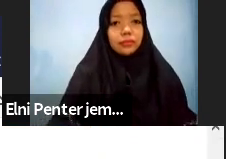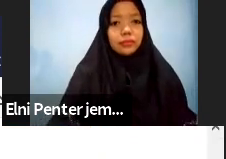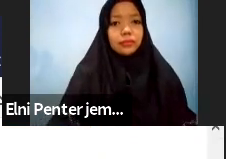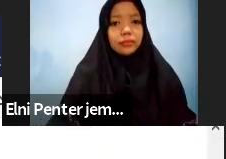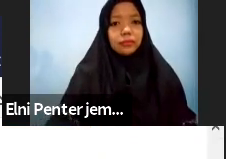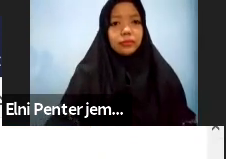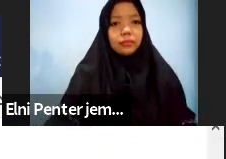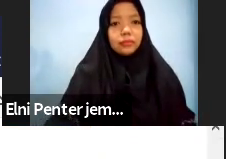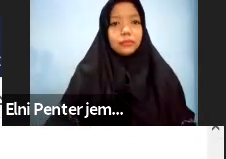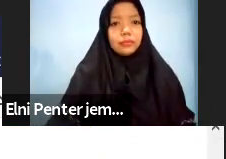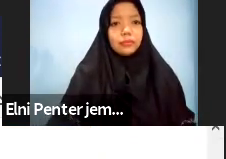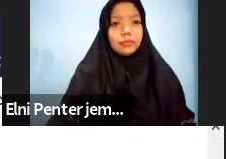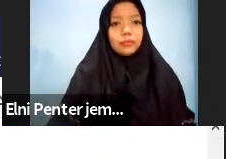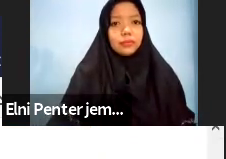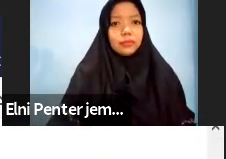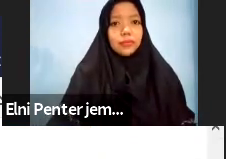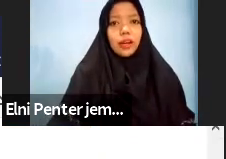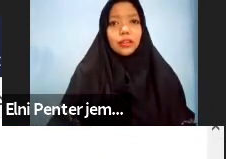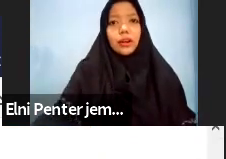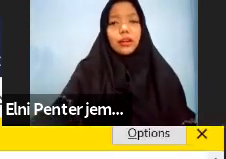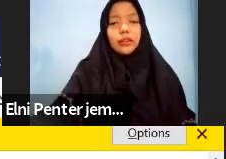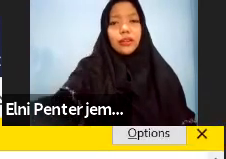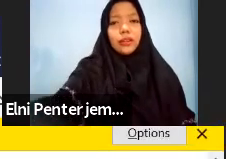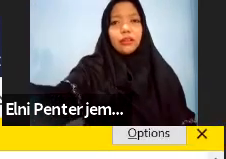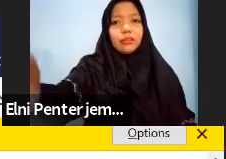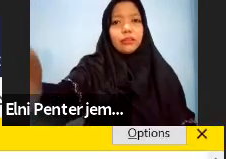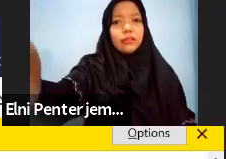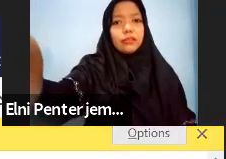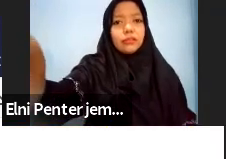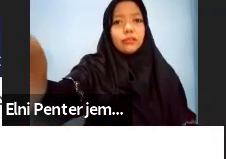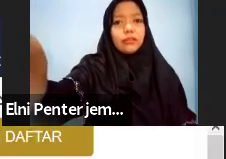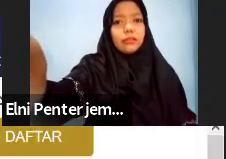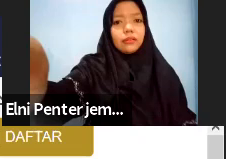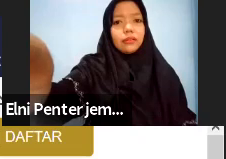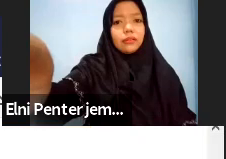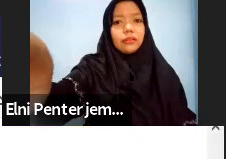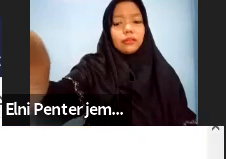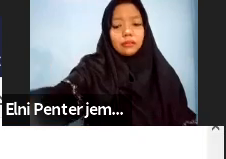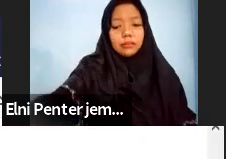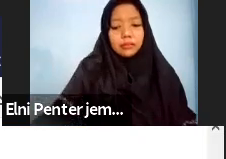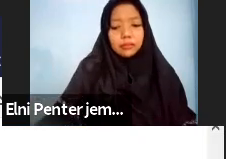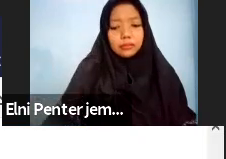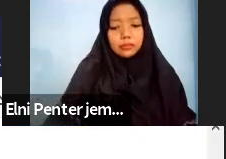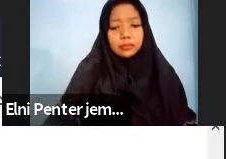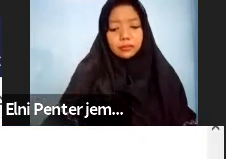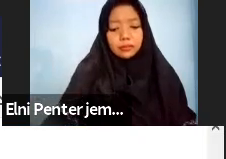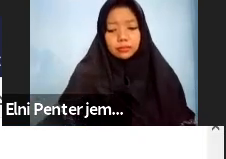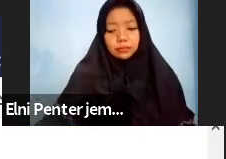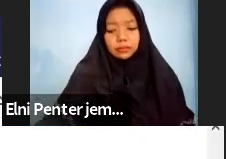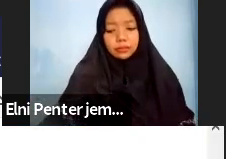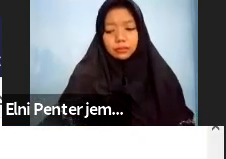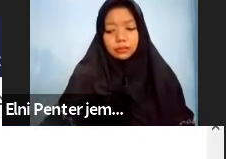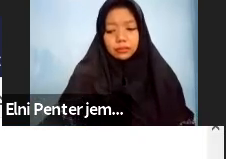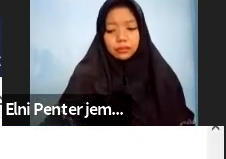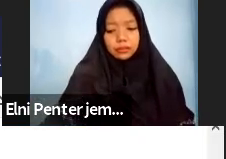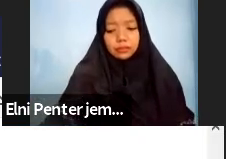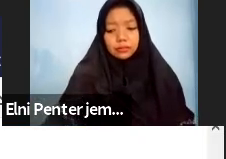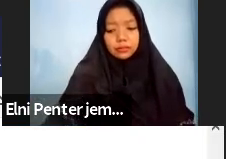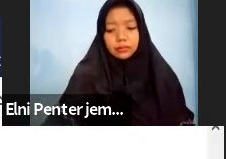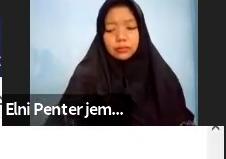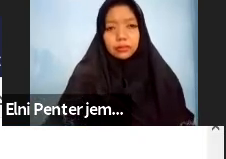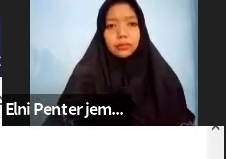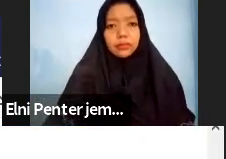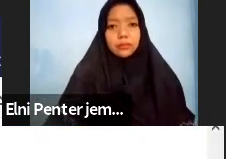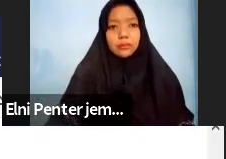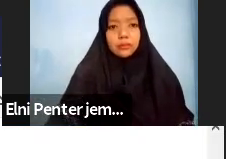ini yang hadir Nah ini SMP nah di SMP IT Hai aja buku audio ini buku